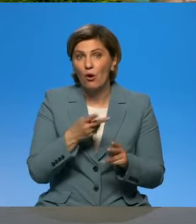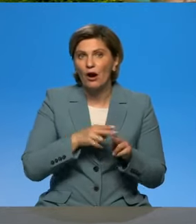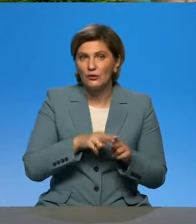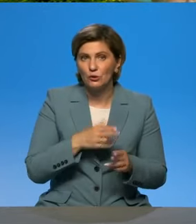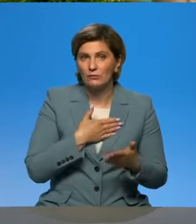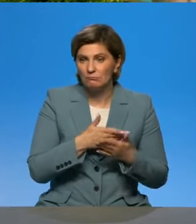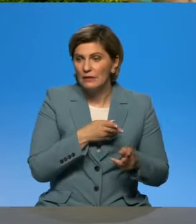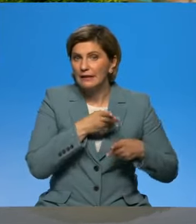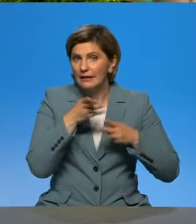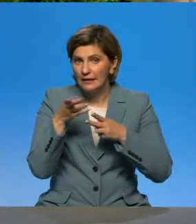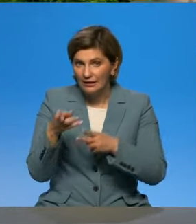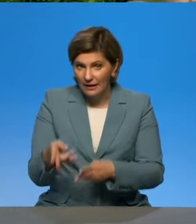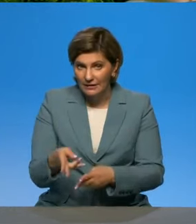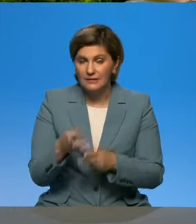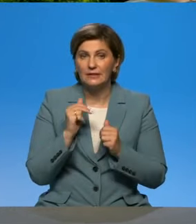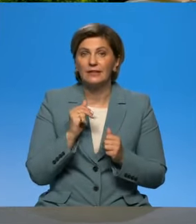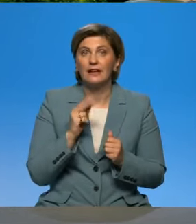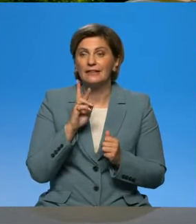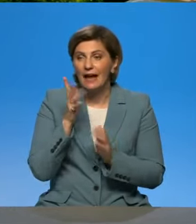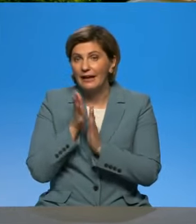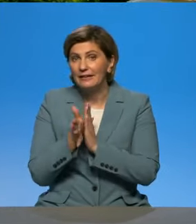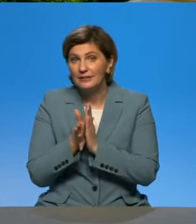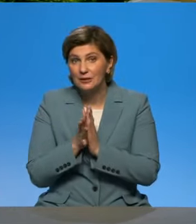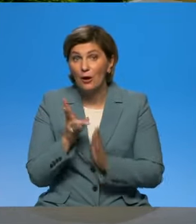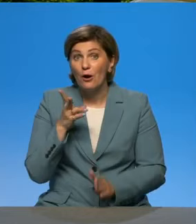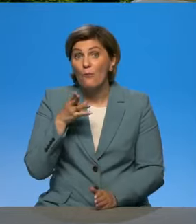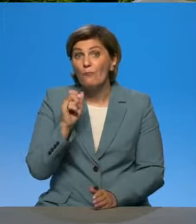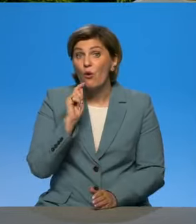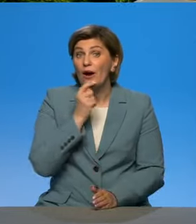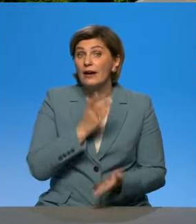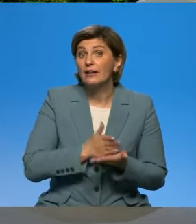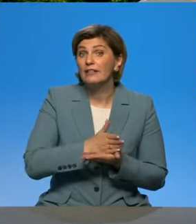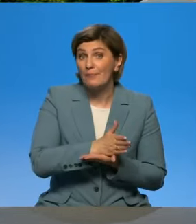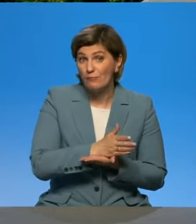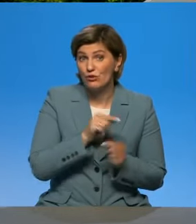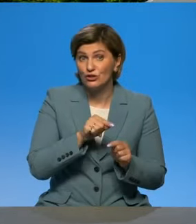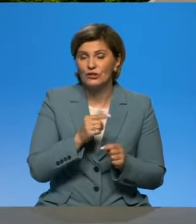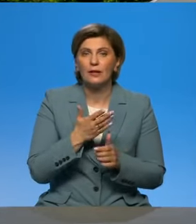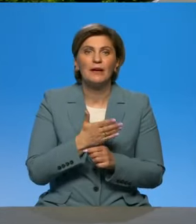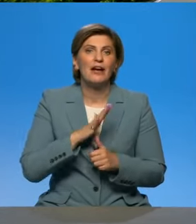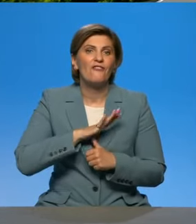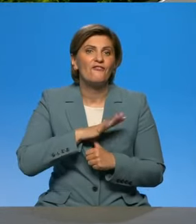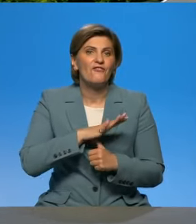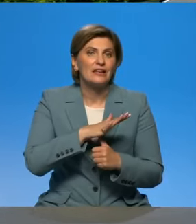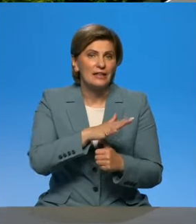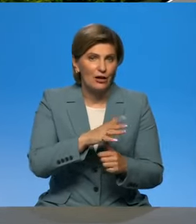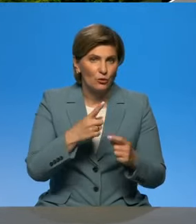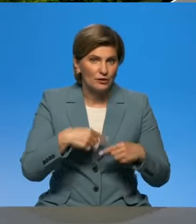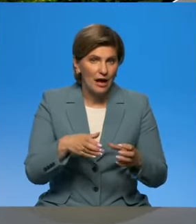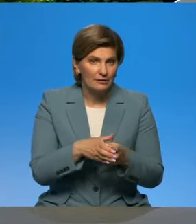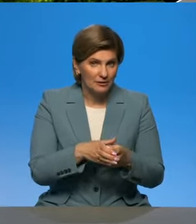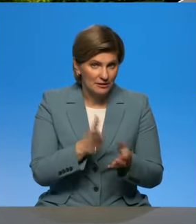для экспедиции, оживляли, скажем так. Ну, а, соответственно, по экономической части это все-таки, ну, вертолетные компании присутствуют